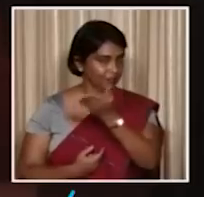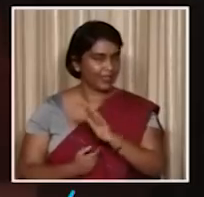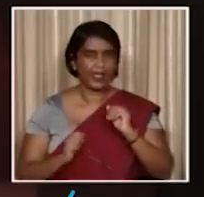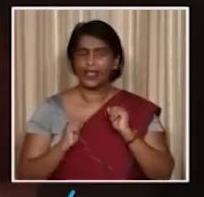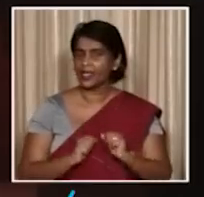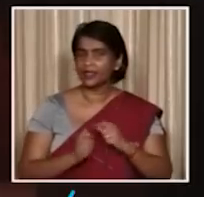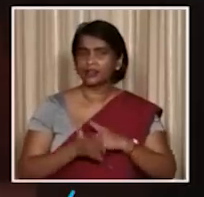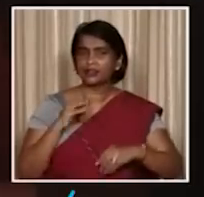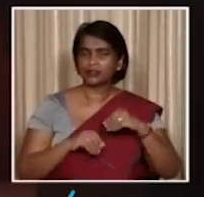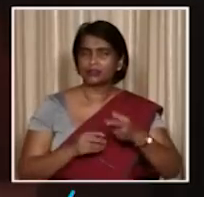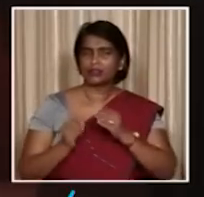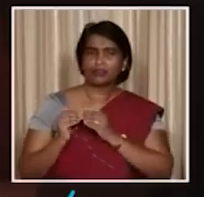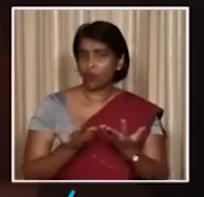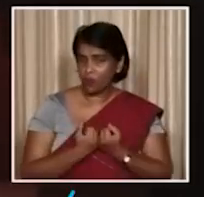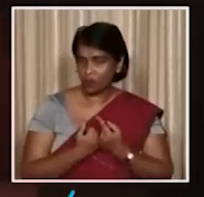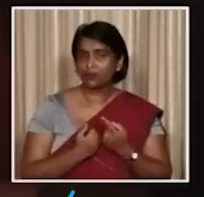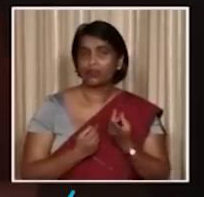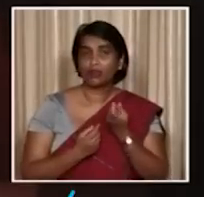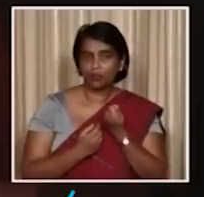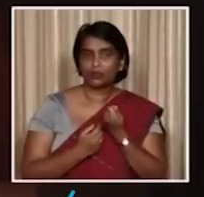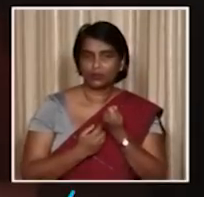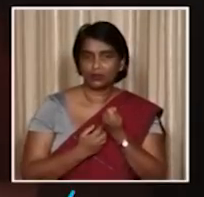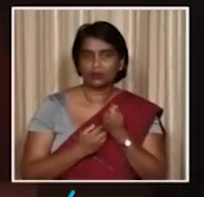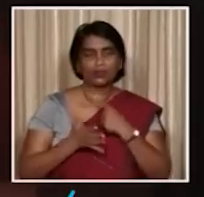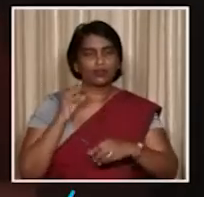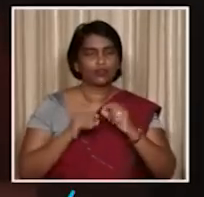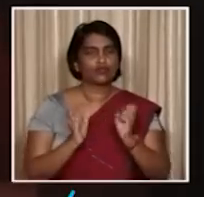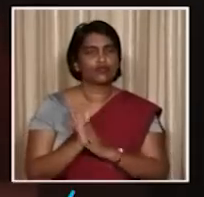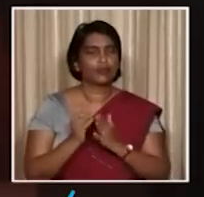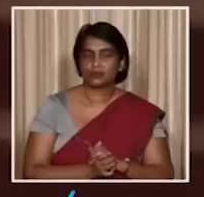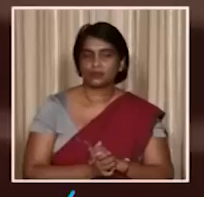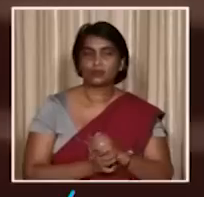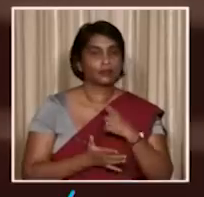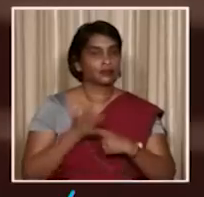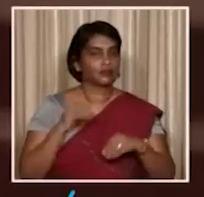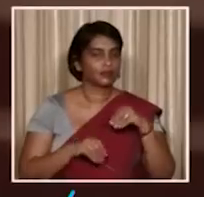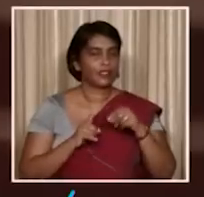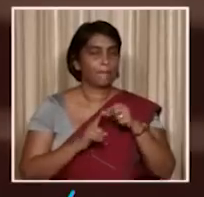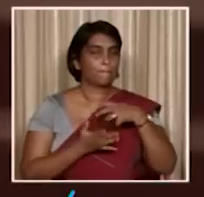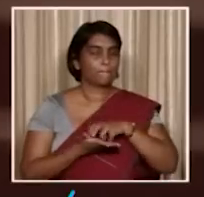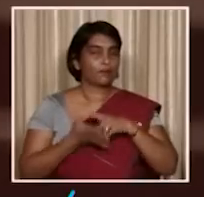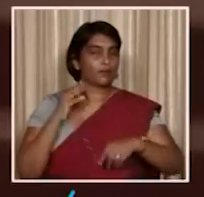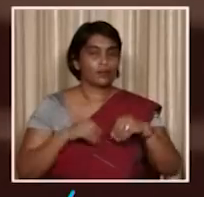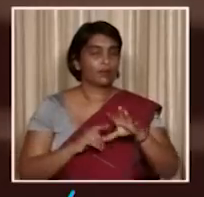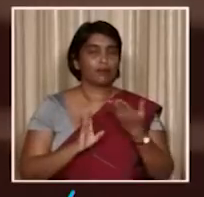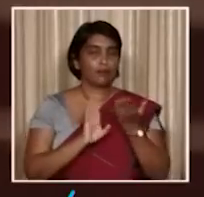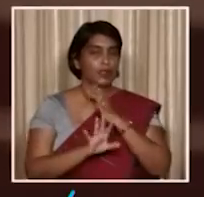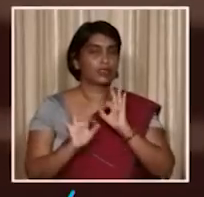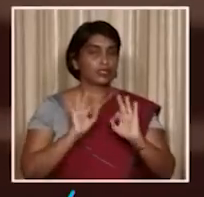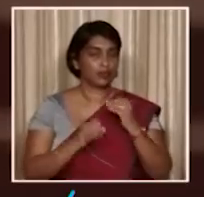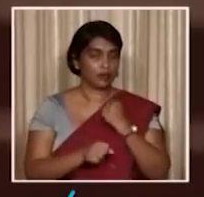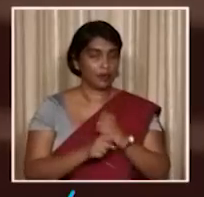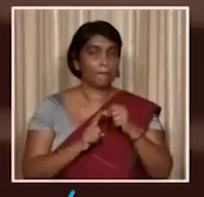ඇයි මේ මැතිවරණය පවත්වන්නට අවශ්‍ය අරමුදල් ටික මැතිවරණ කොමිෂන් සභාවට ලබා නොදෙන්නේ? පළාත් පාලන මැතිවරණ නෙමෙයි පෞද්ගලික යහපාලන